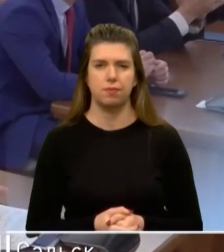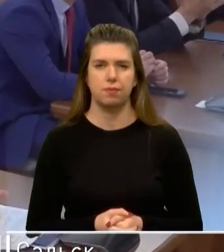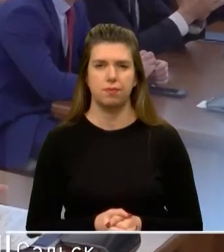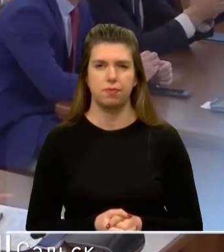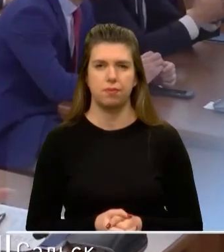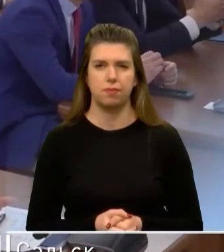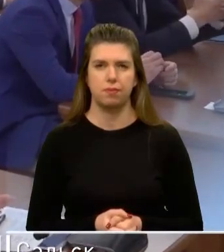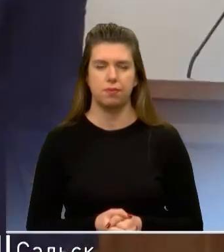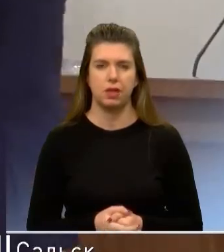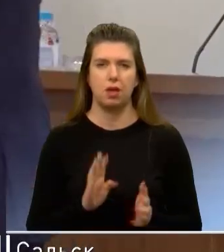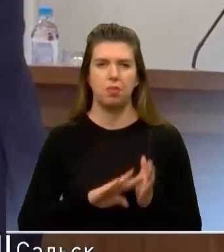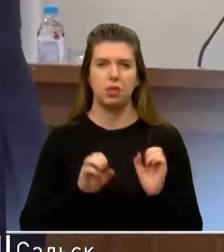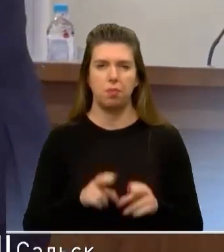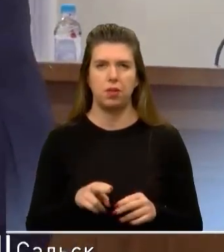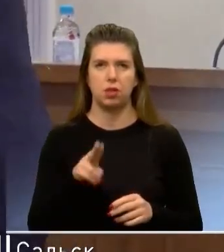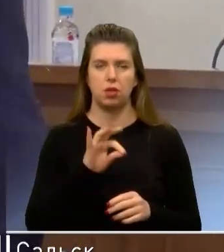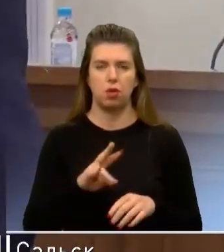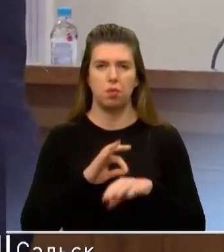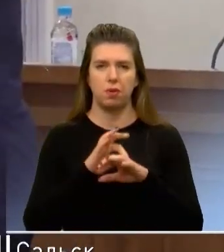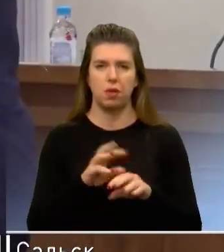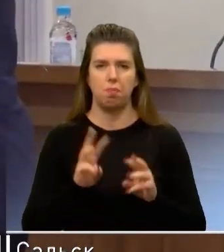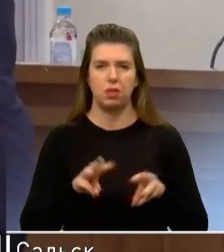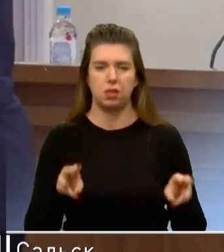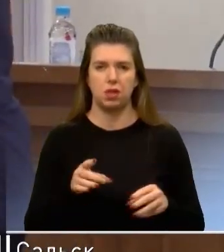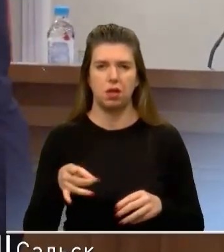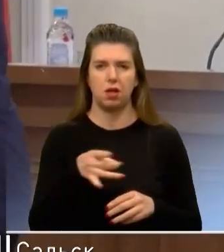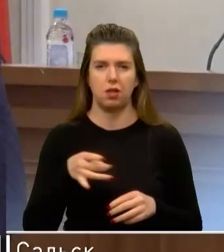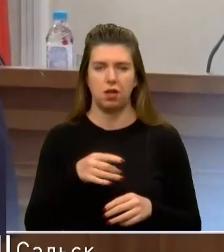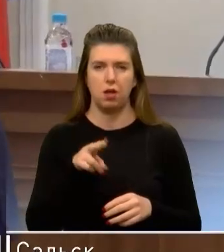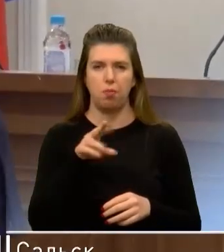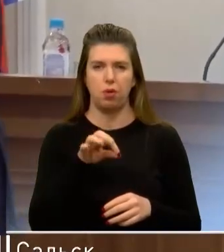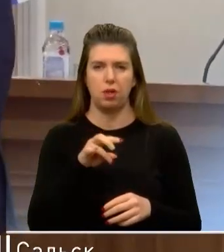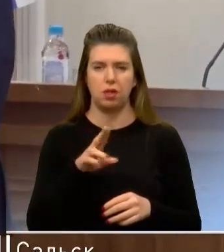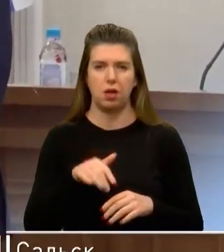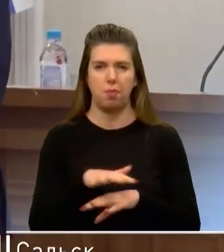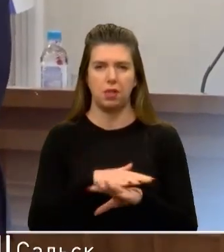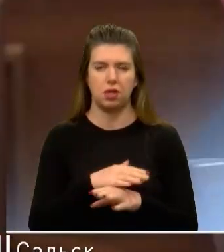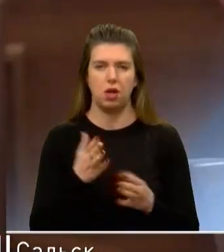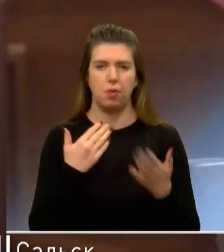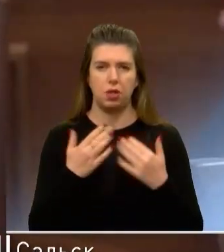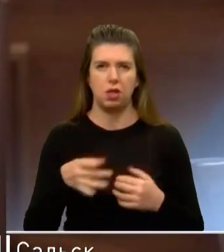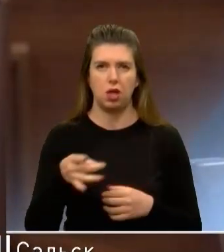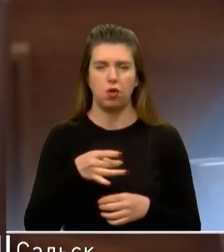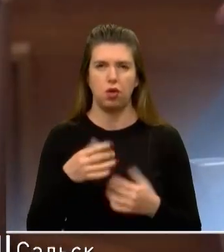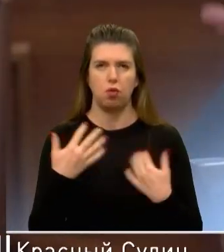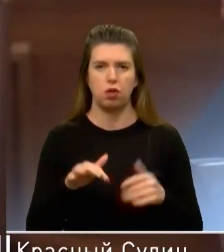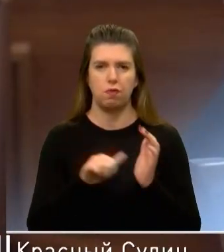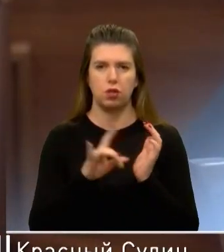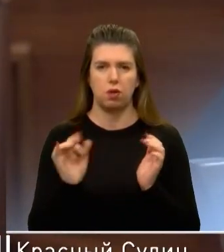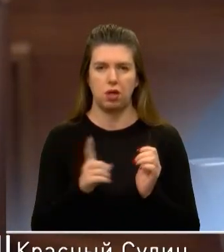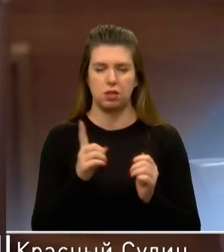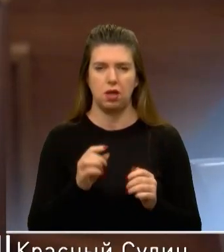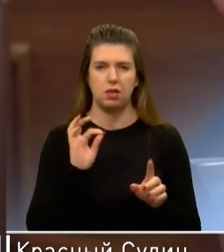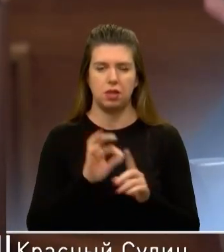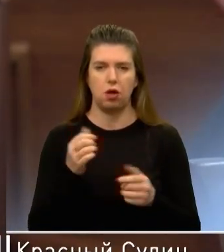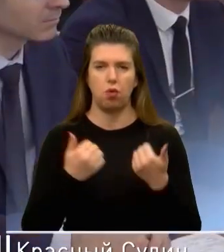Медиа безопасный Дон проводится Министерством региональной политики и массовых коммуникаций региона уже в шестой раз